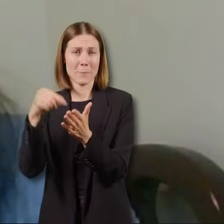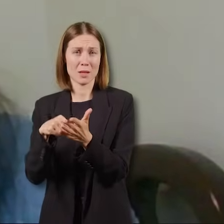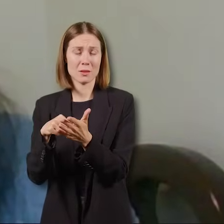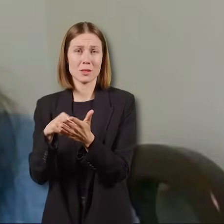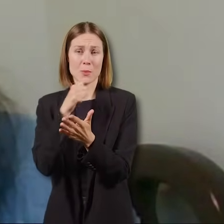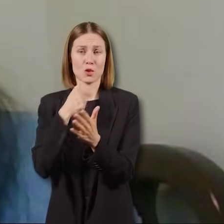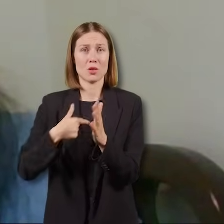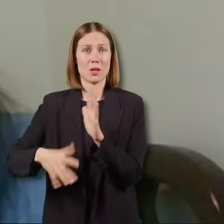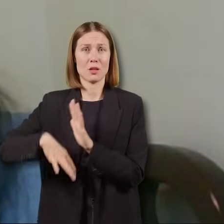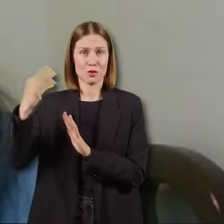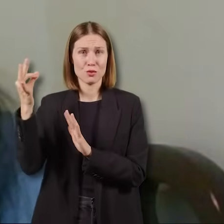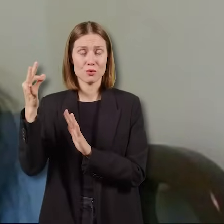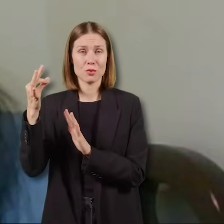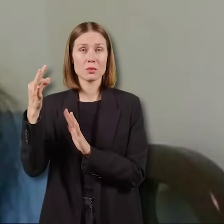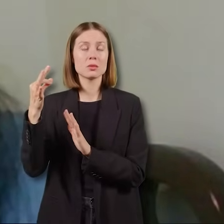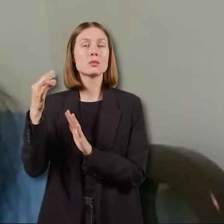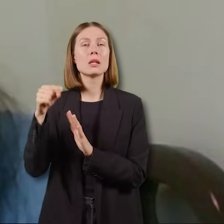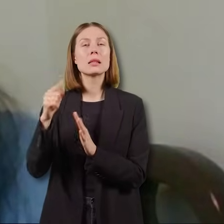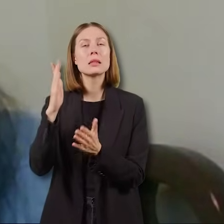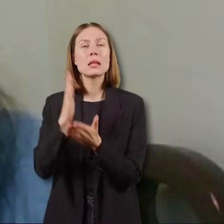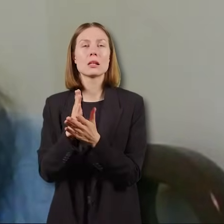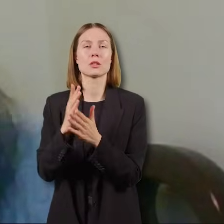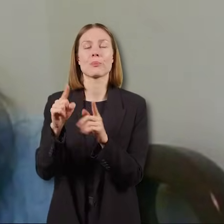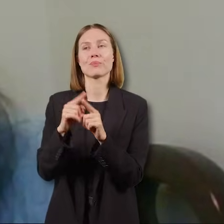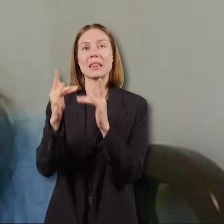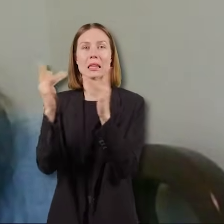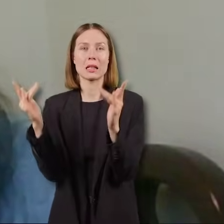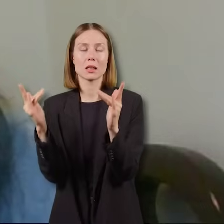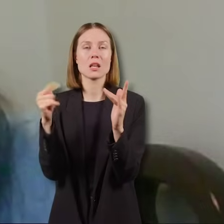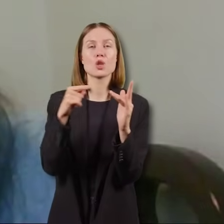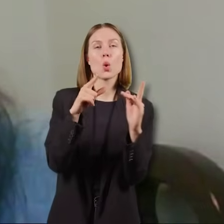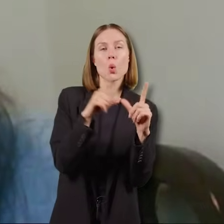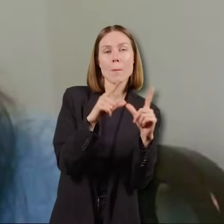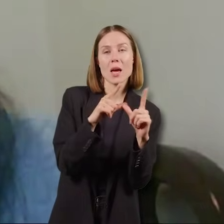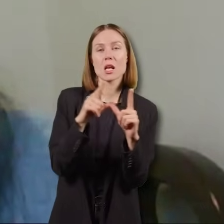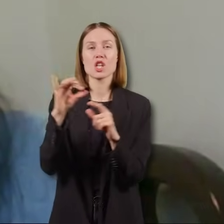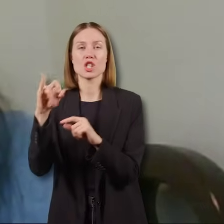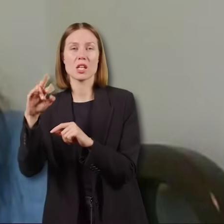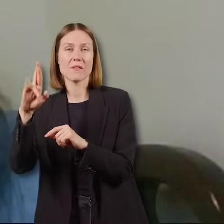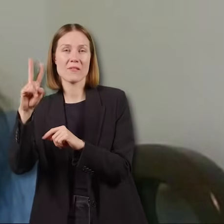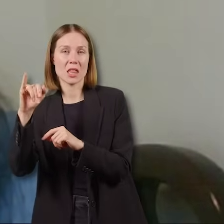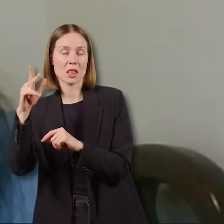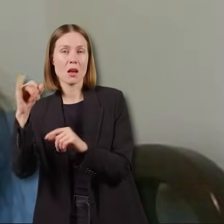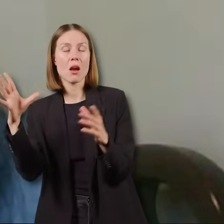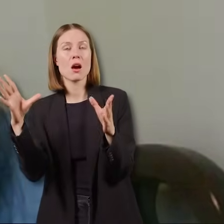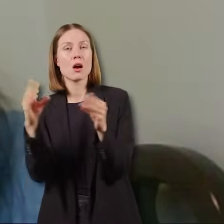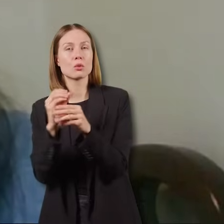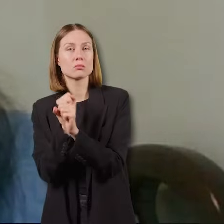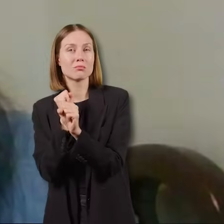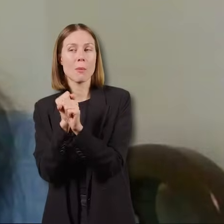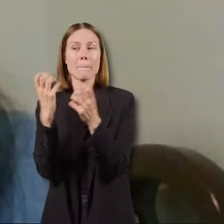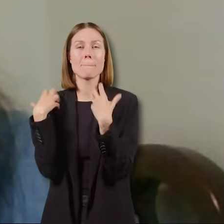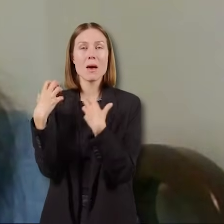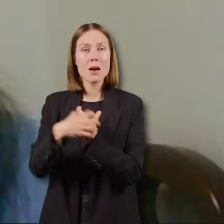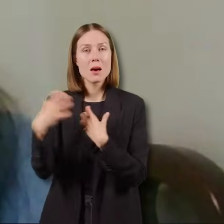mane išrinks. Tai tas tiesioginis tiltas tiek su Ukmerge, tiek su Širvintais, bendradarbiaujant su